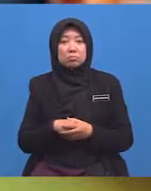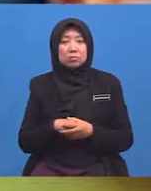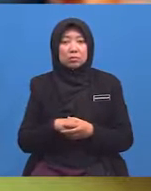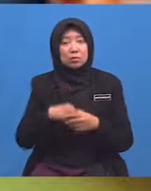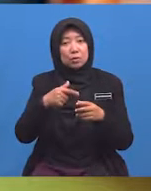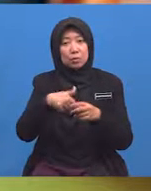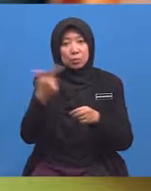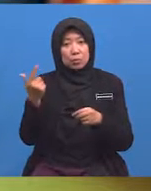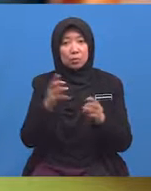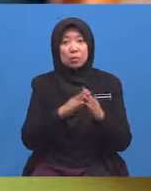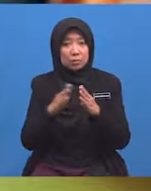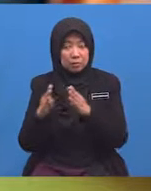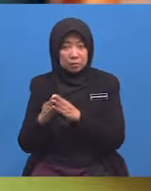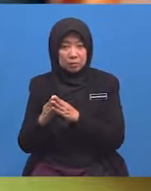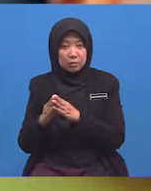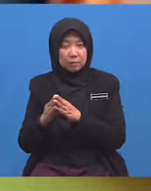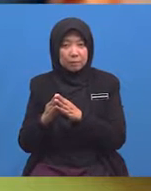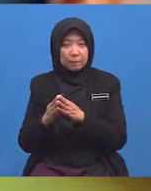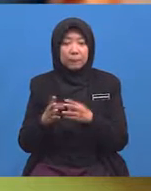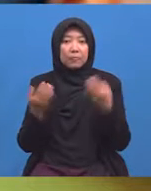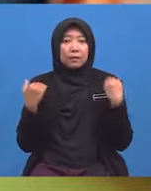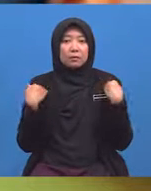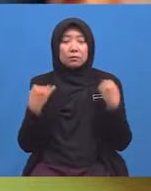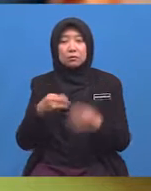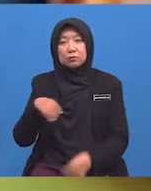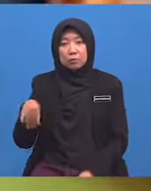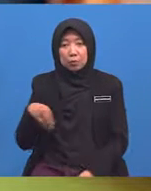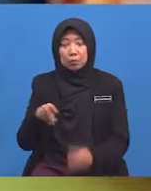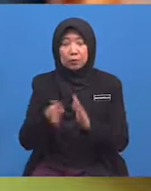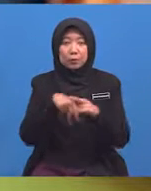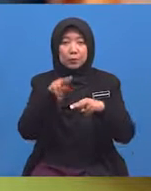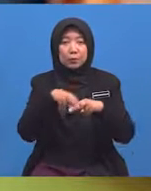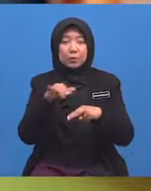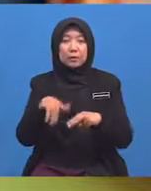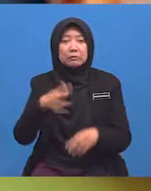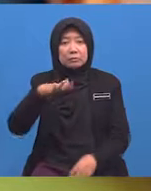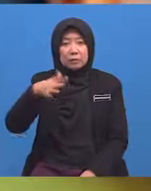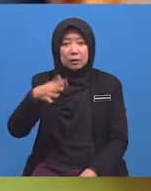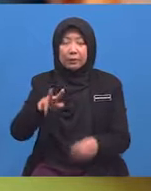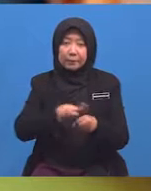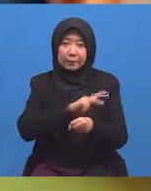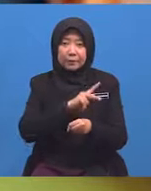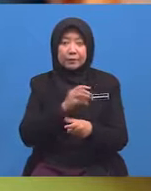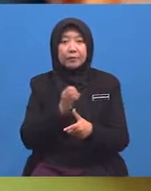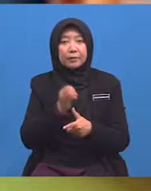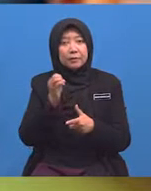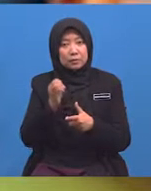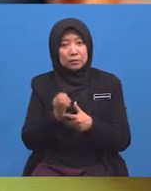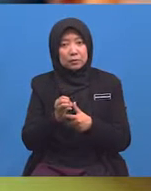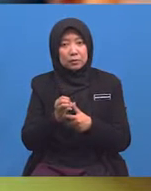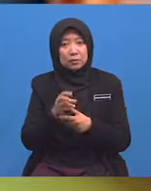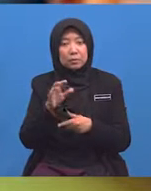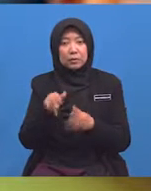di kawasan luar bandar mempunyai taburan penduduk yang sederhana padat atau